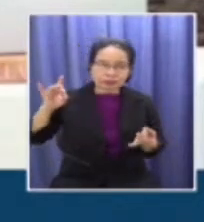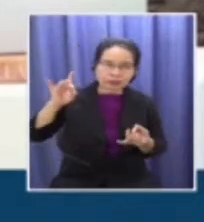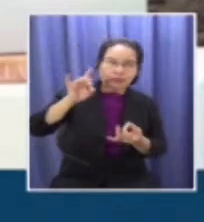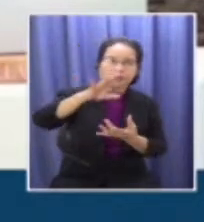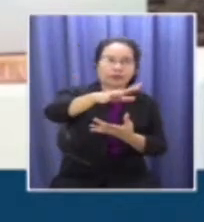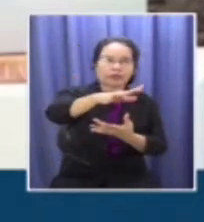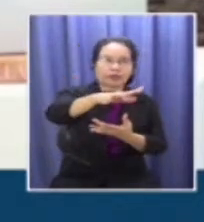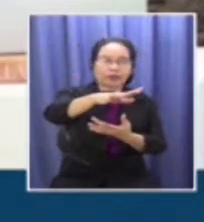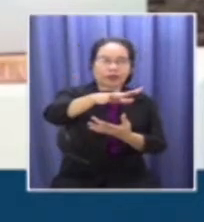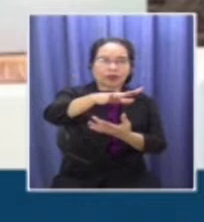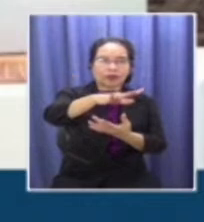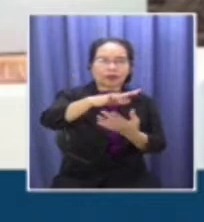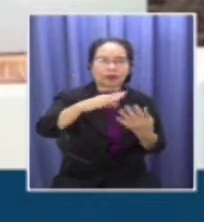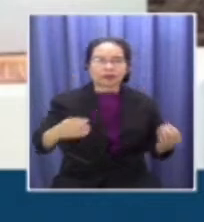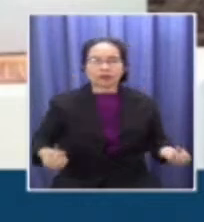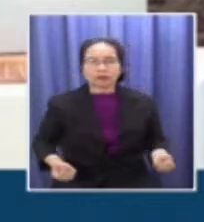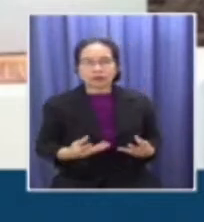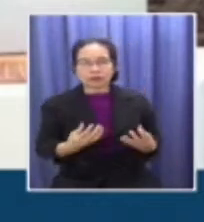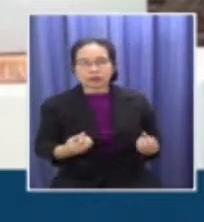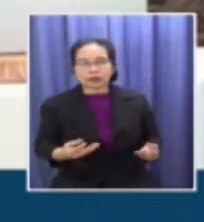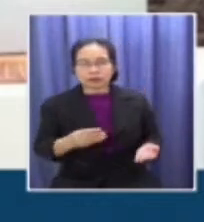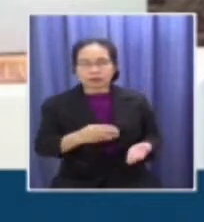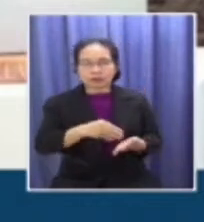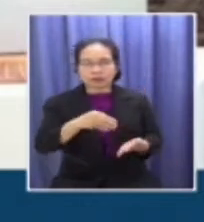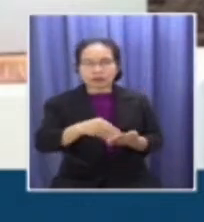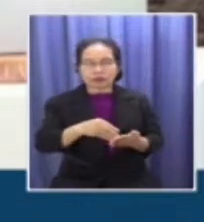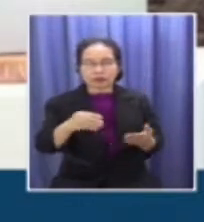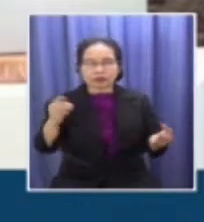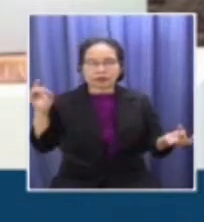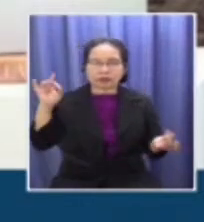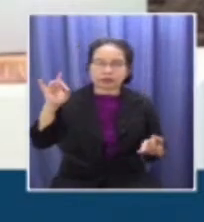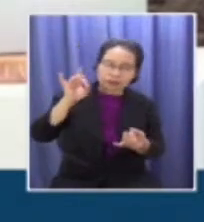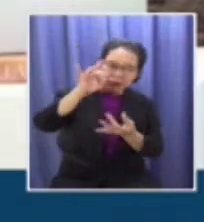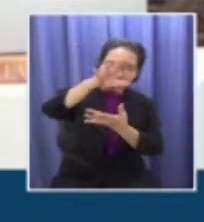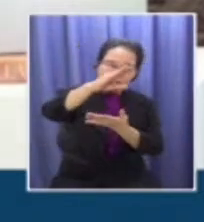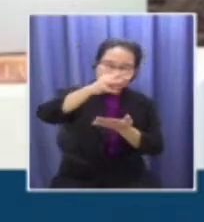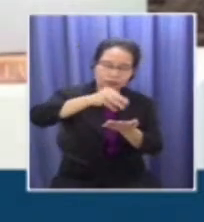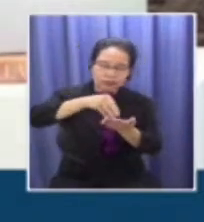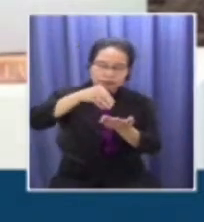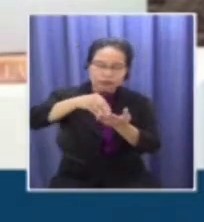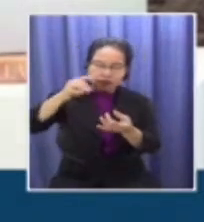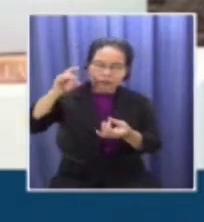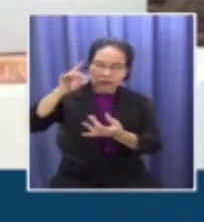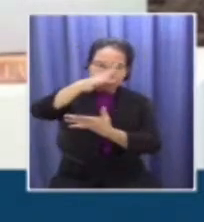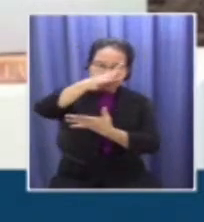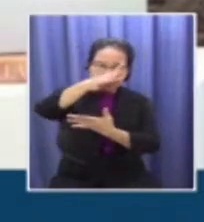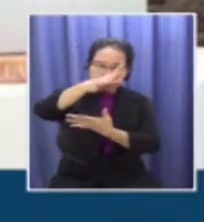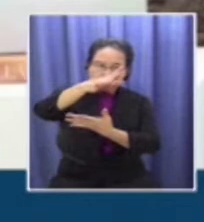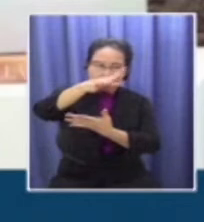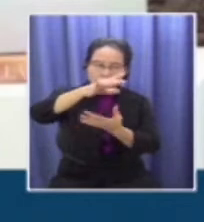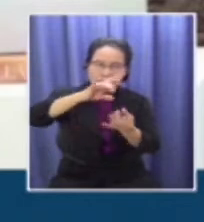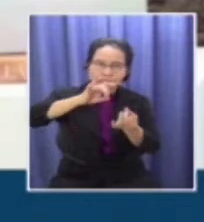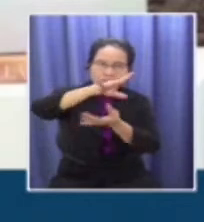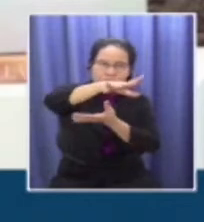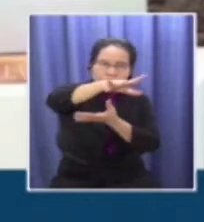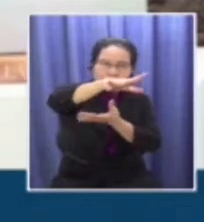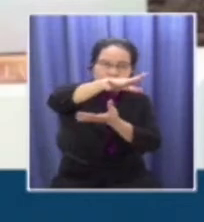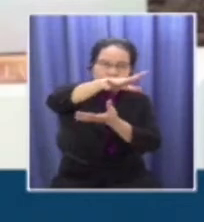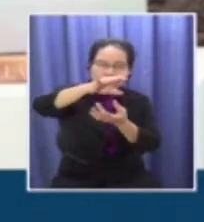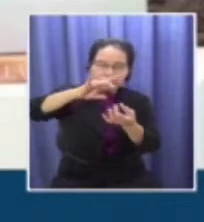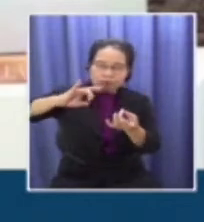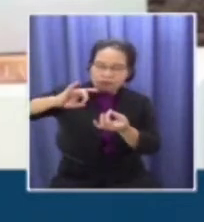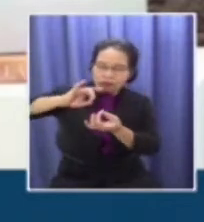Na ebi a abɔde mu nyansa kwan so yɛbɛtumi yɛaka sɛ yɛwɔ nsoroma